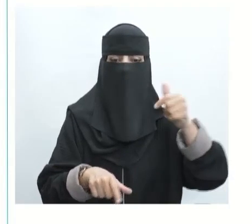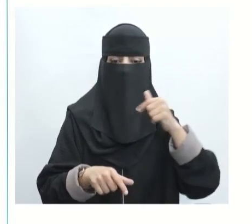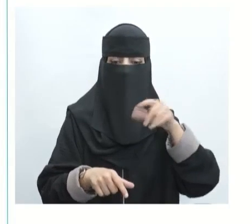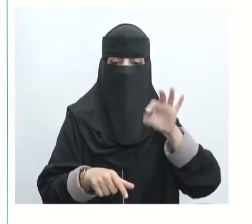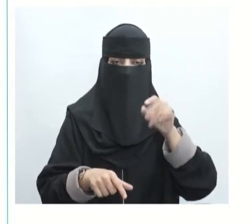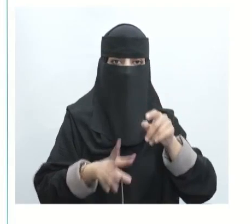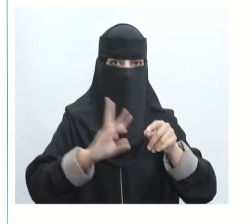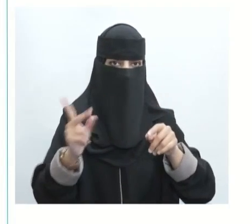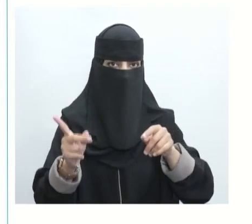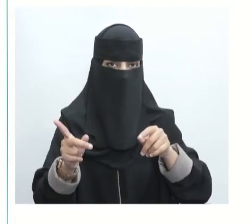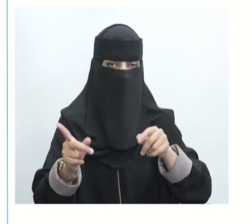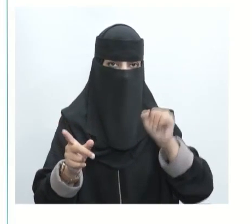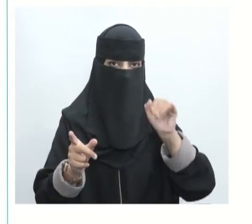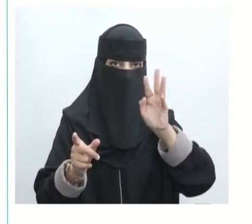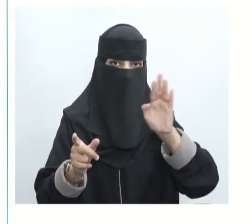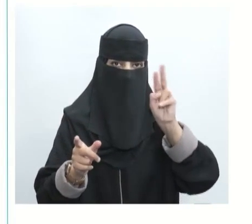والمستثنى منه